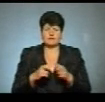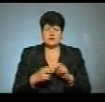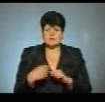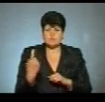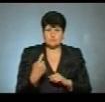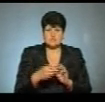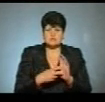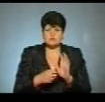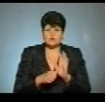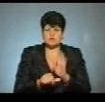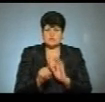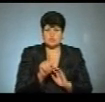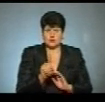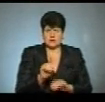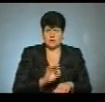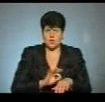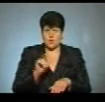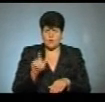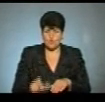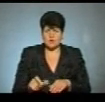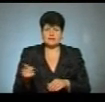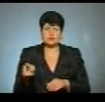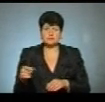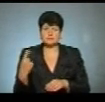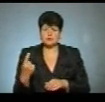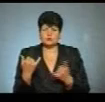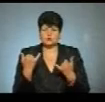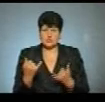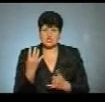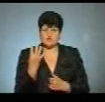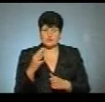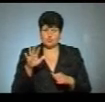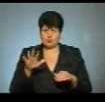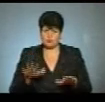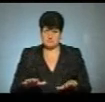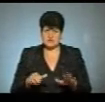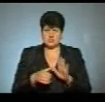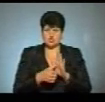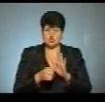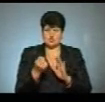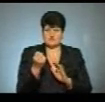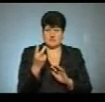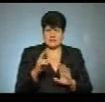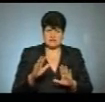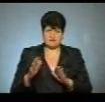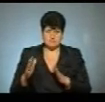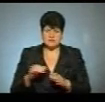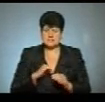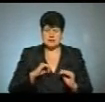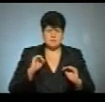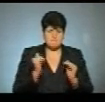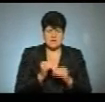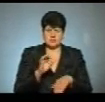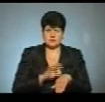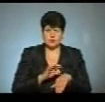Івано-Франківська область – 761 хворий. Тернопільщина сьогодні на 4-му місці – 612 випадків. Найменше хворих